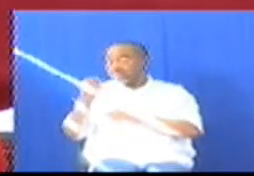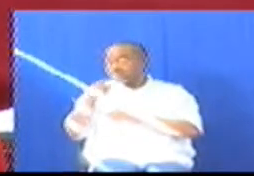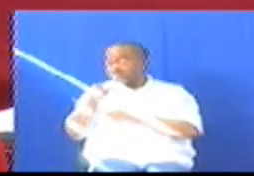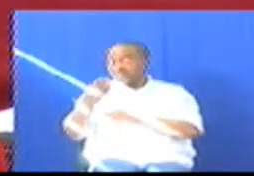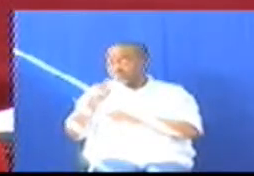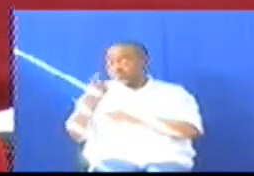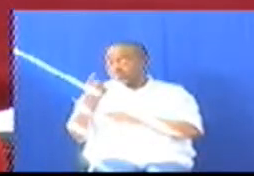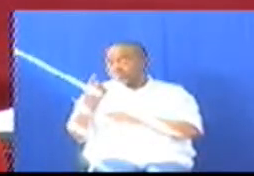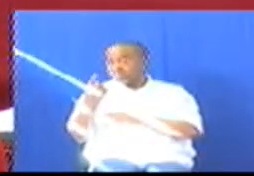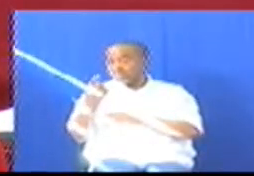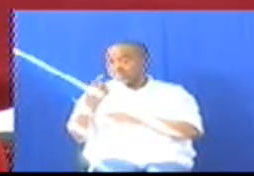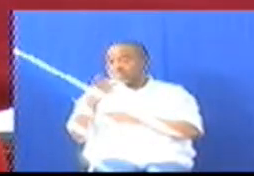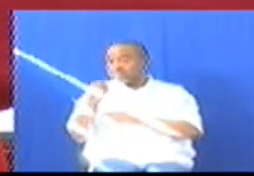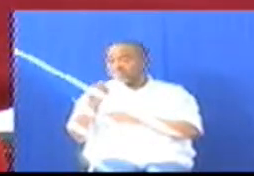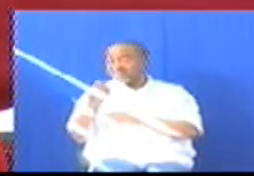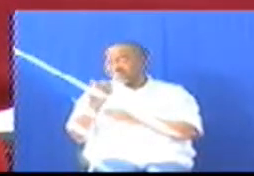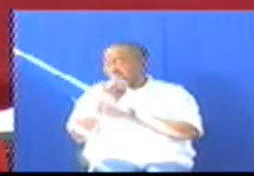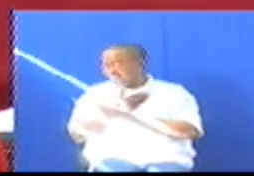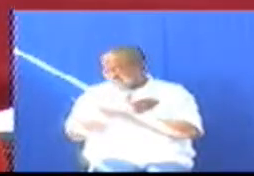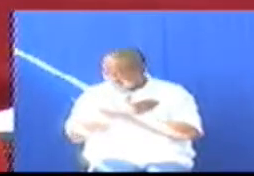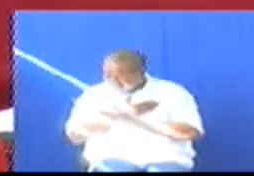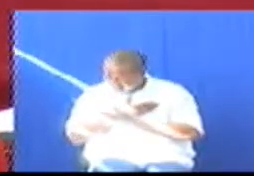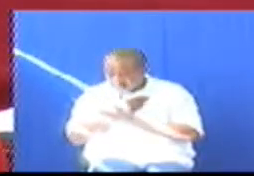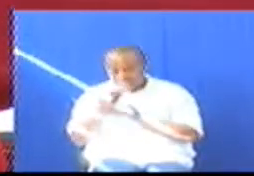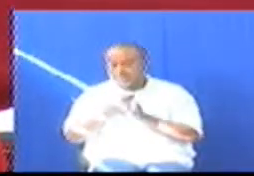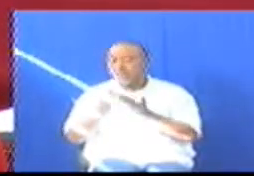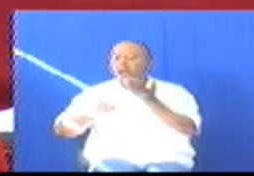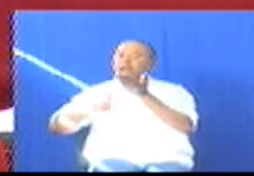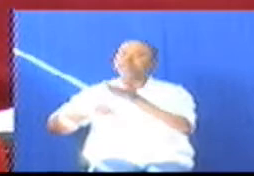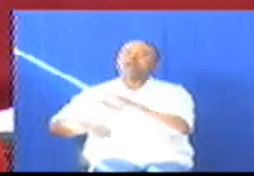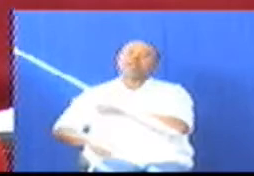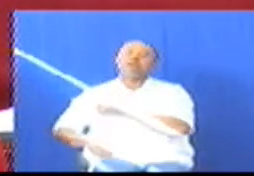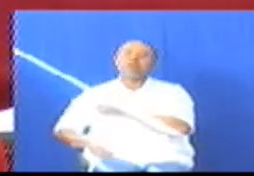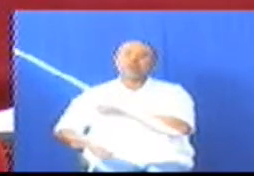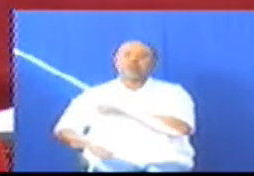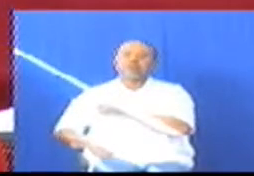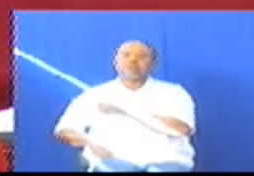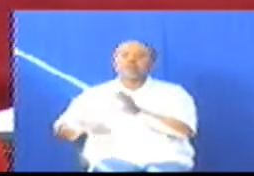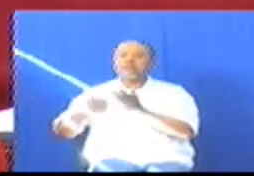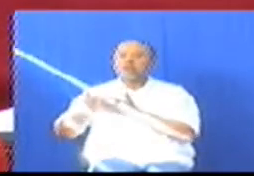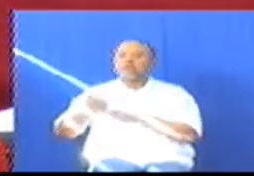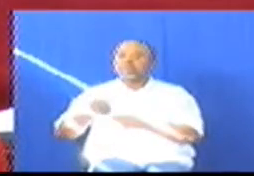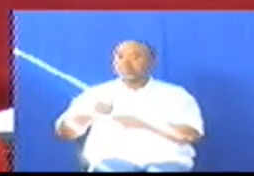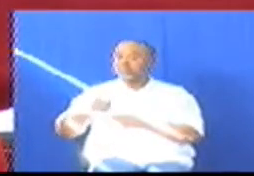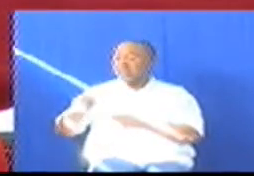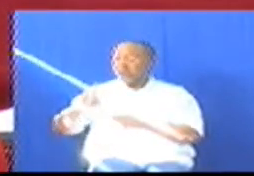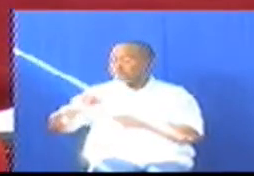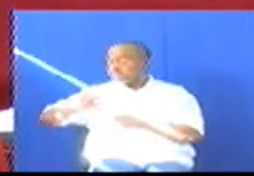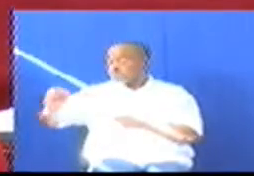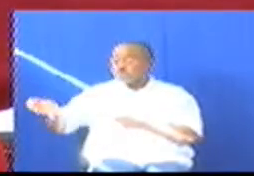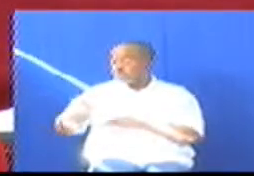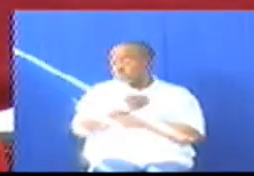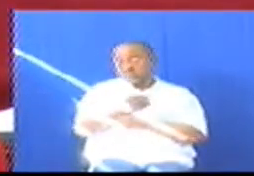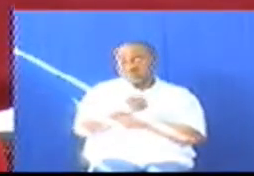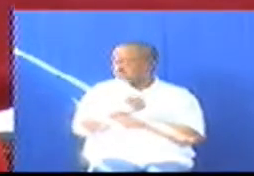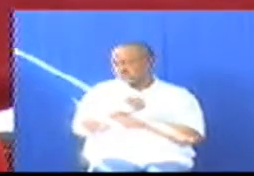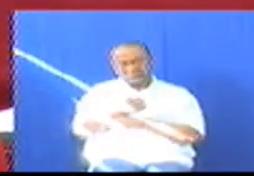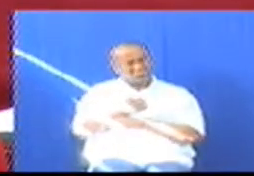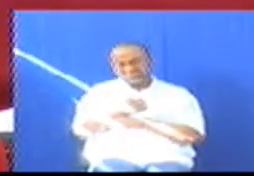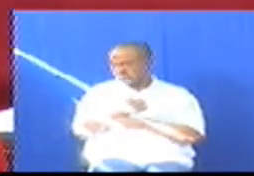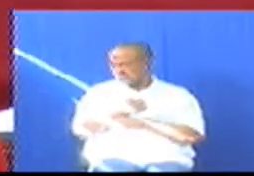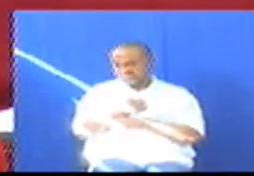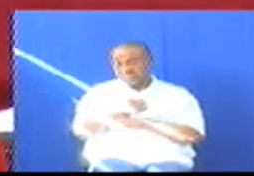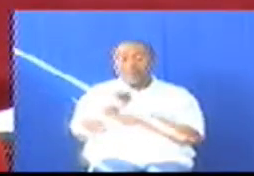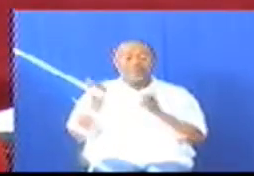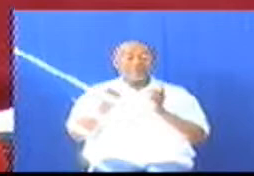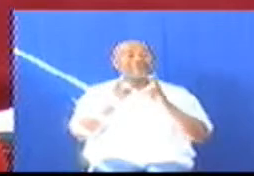ni fedha zisizo na manufaa kwa taifa letu, ni hasara kwa taifa, kwa sababu wale hawawezi kurudisha fedha. Na